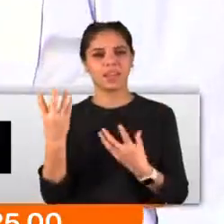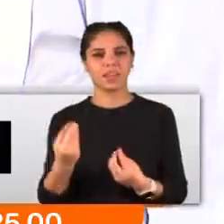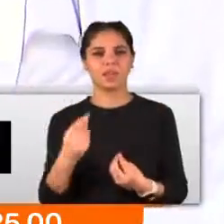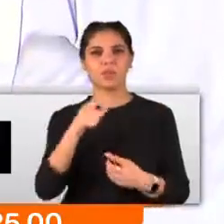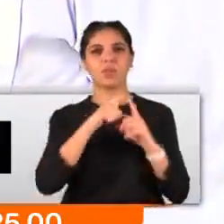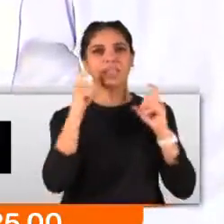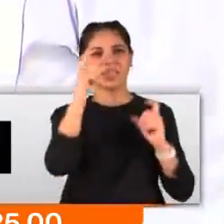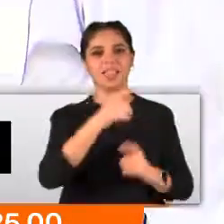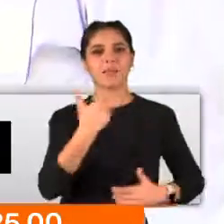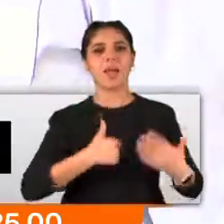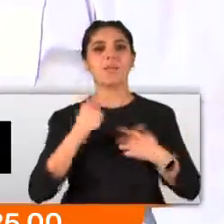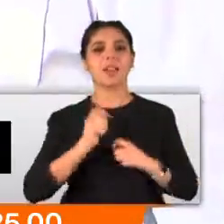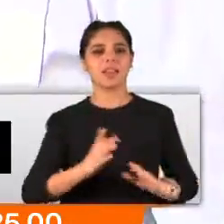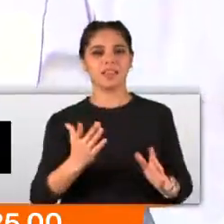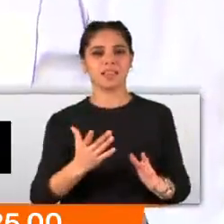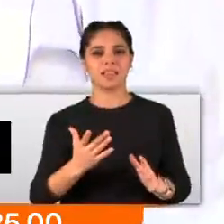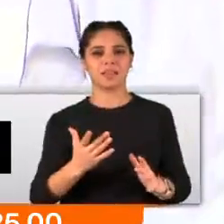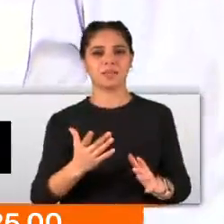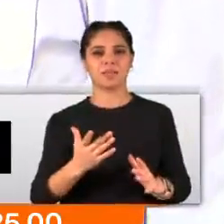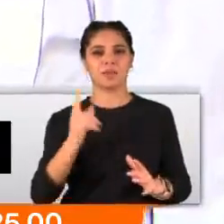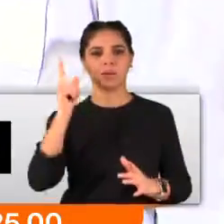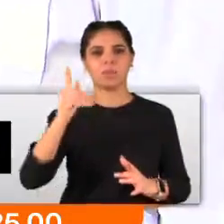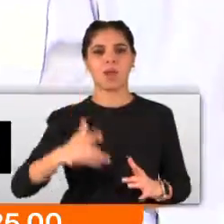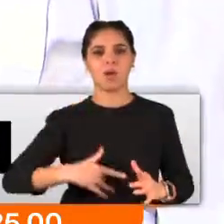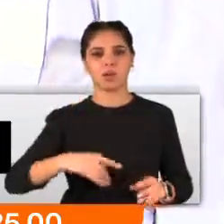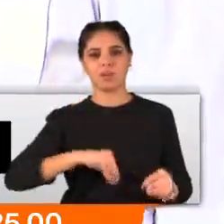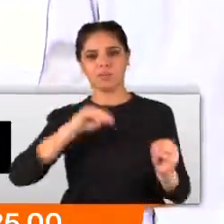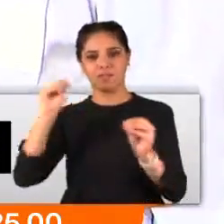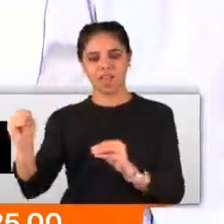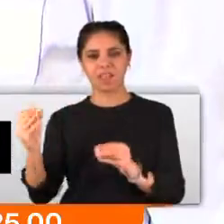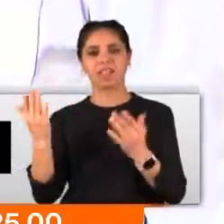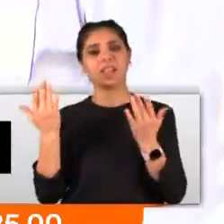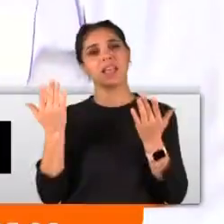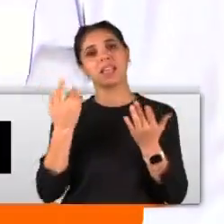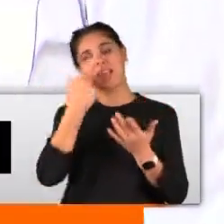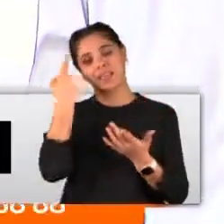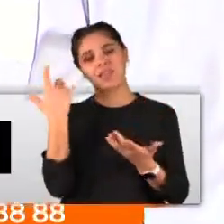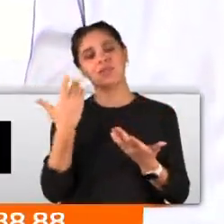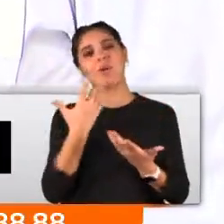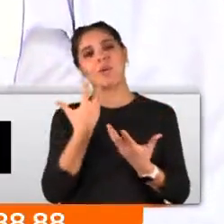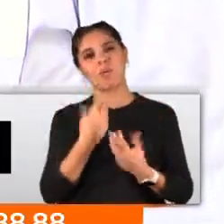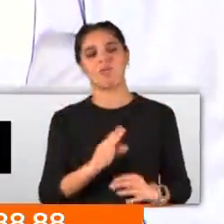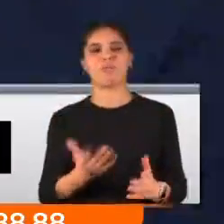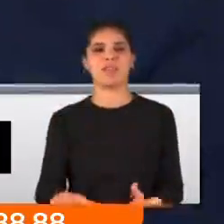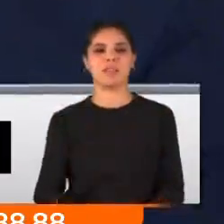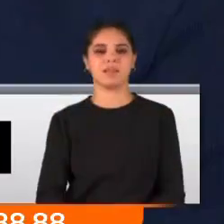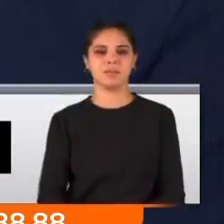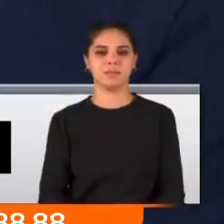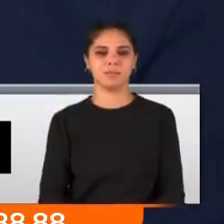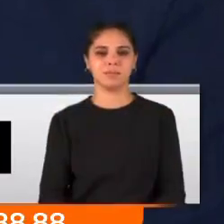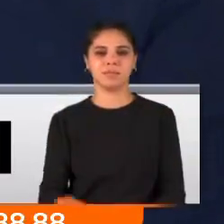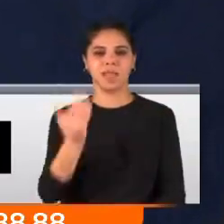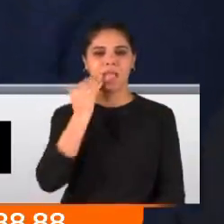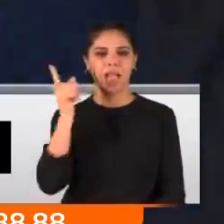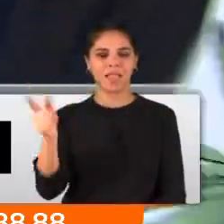ameliyat etmeseydik kadar aradan sağladığımız bir organla Hanımefendiyi sağladığına kavuştursaydık Tamam Maalesef bu pek mümkün olmadı